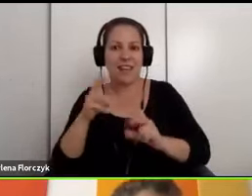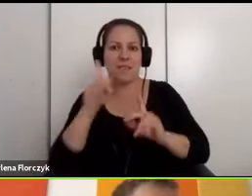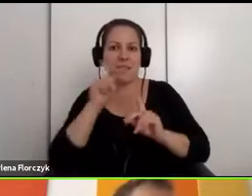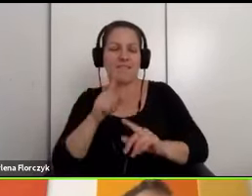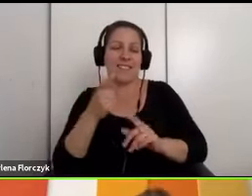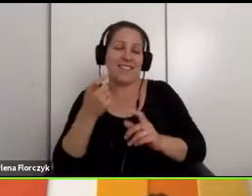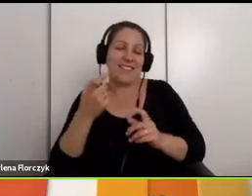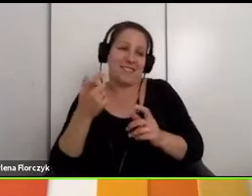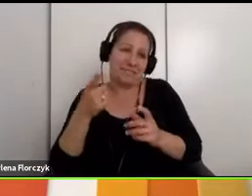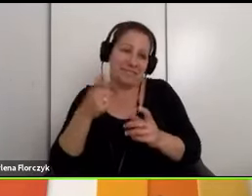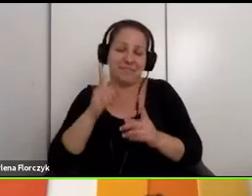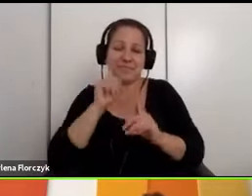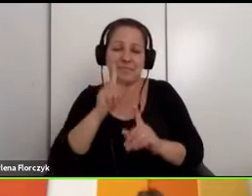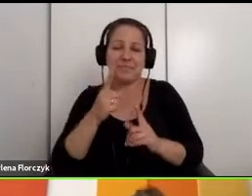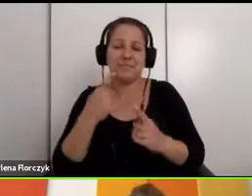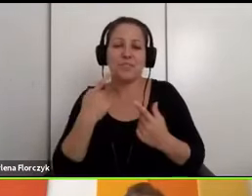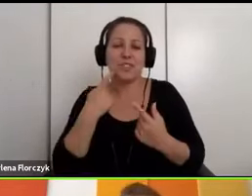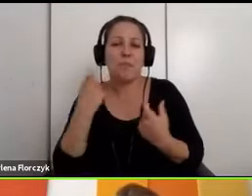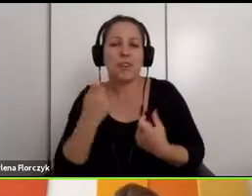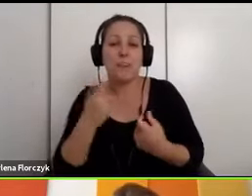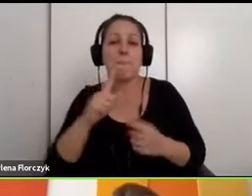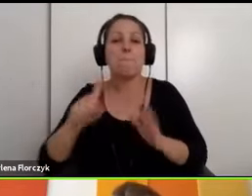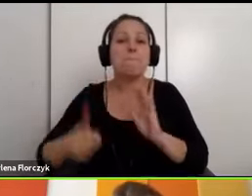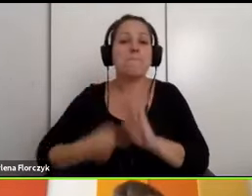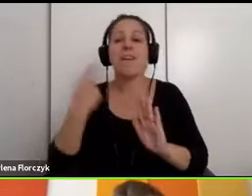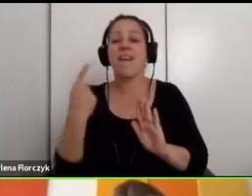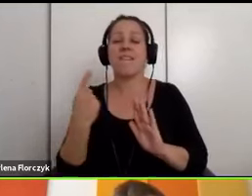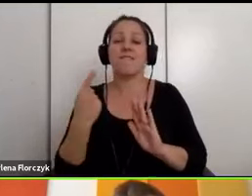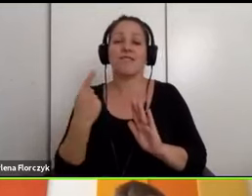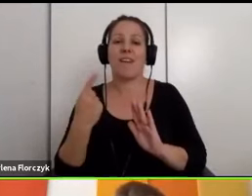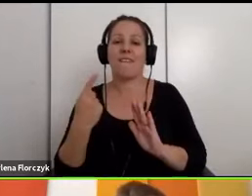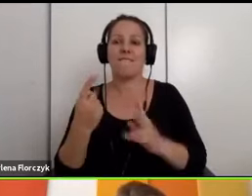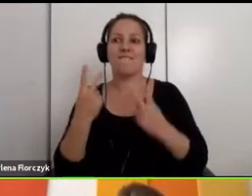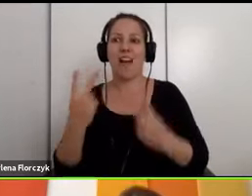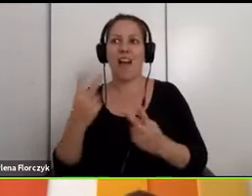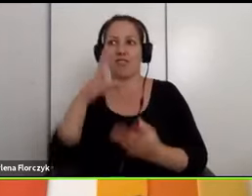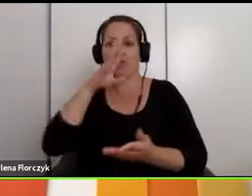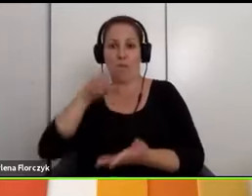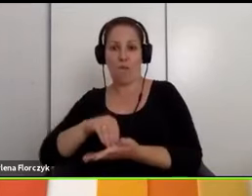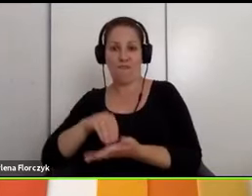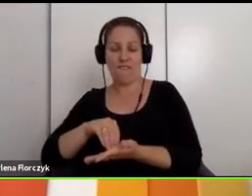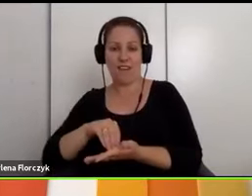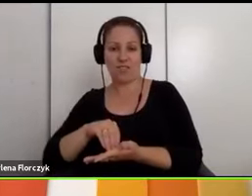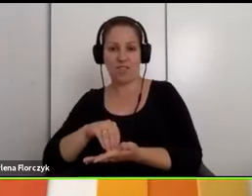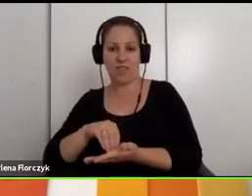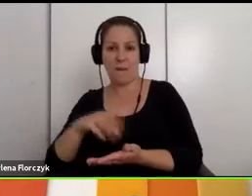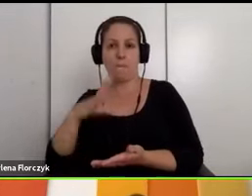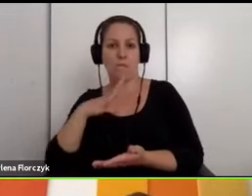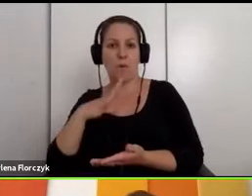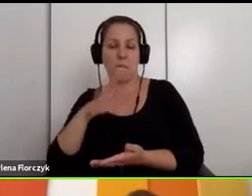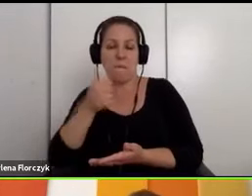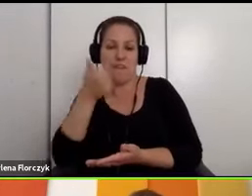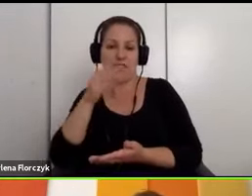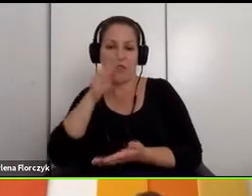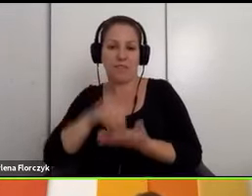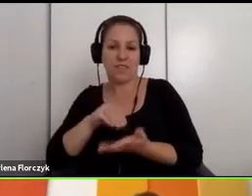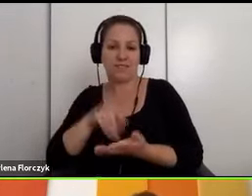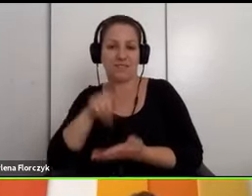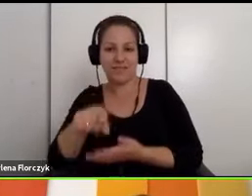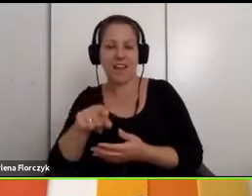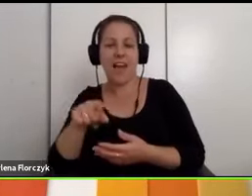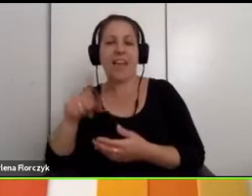śmieszne, takimi pierwszymi, ważniejszymi doświadczeniami, to było, pierwsze moje doświadczenie było w Teerze